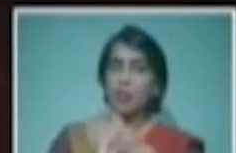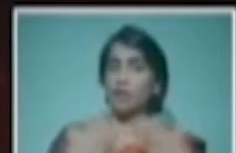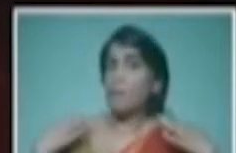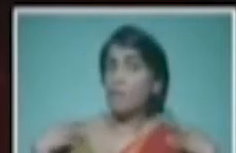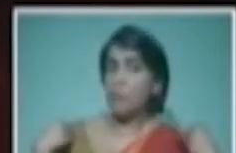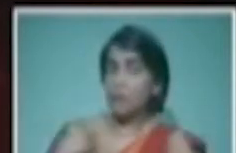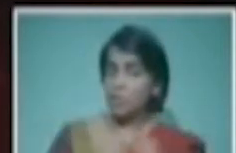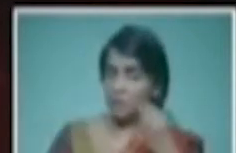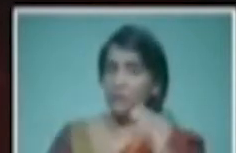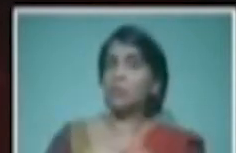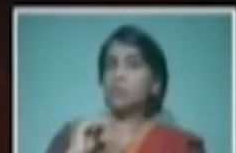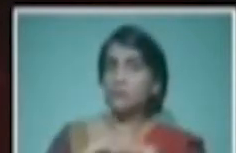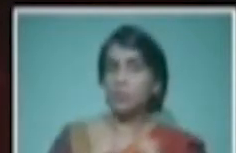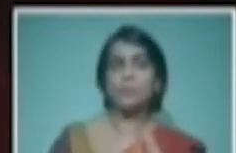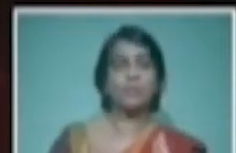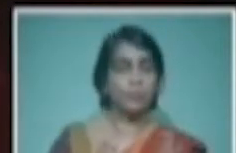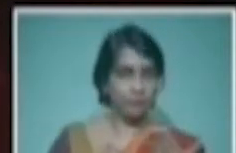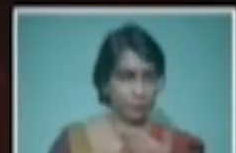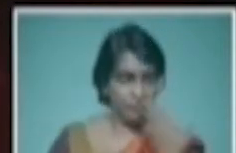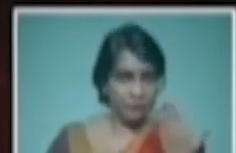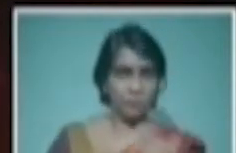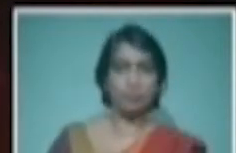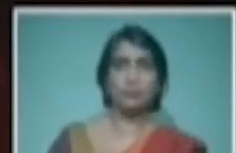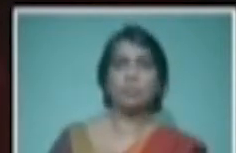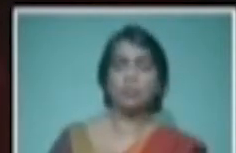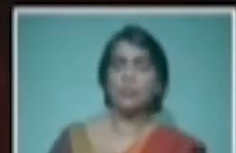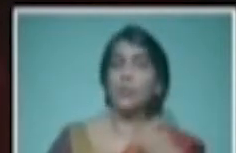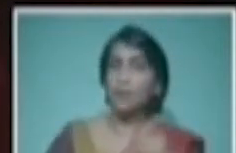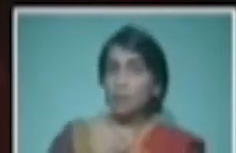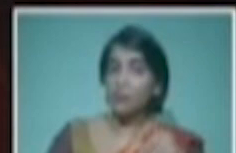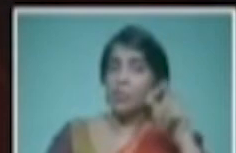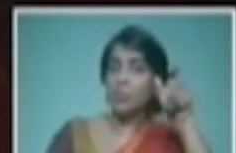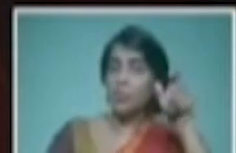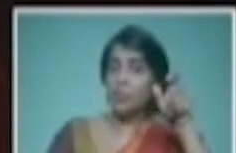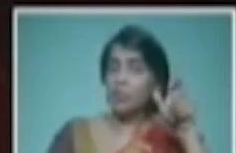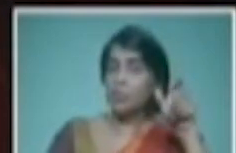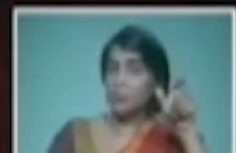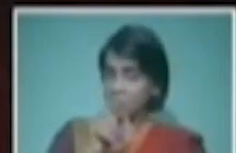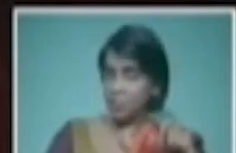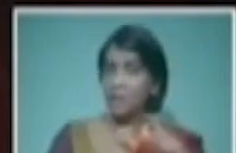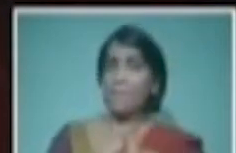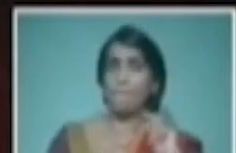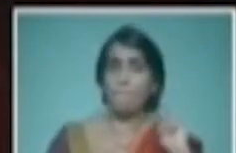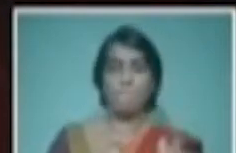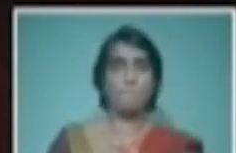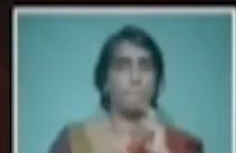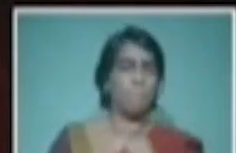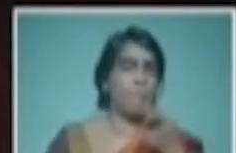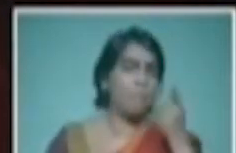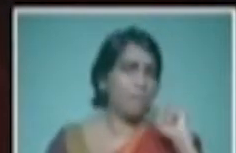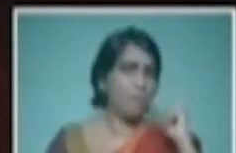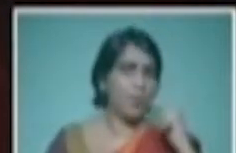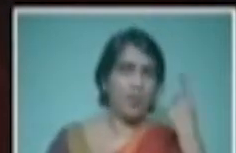ලබා දීමේ ක්‍රමවේදයක් දියත් කළ හැකිද? කර්මාන්ත කරුවන්ට ගෙවීම් සිදු කිරීම ප්‍රමාද කරන